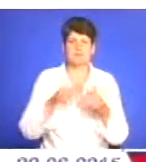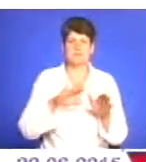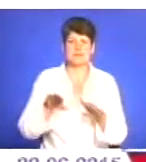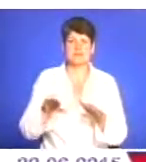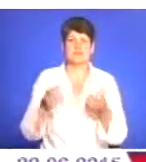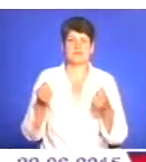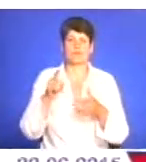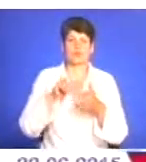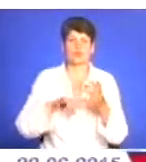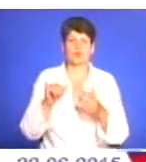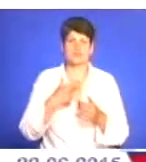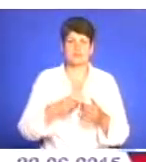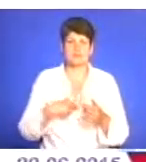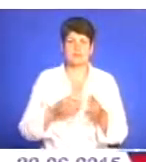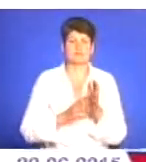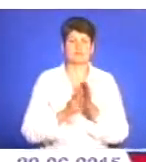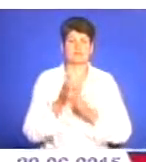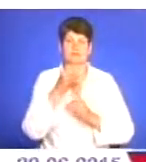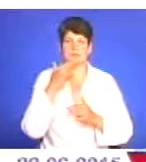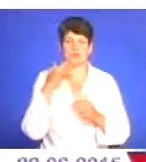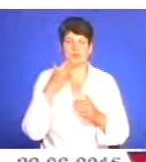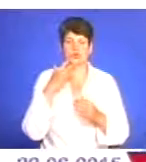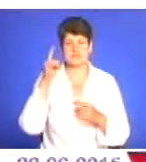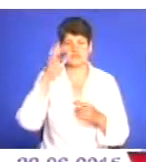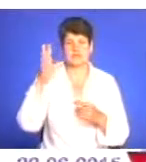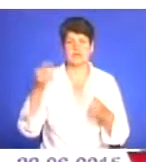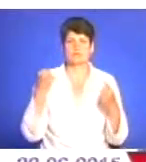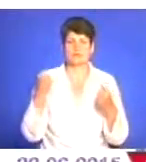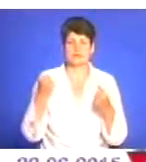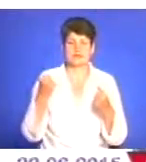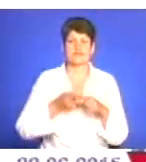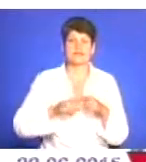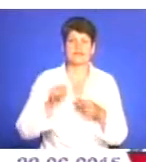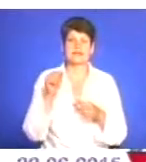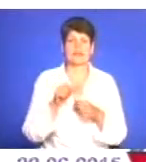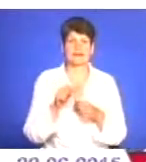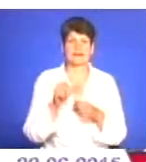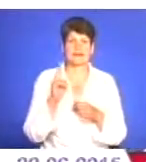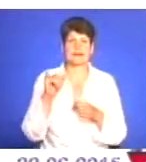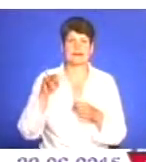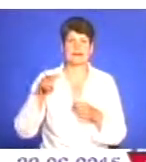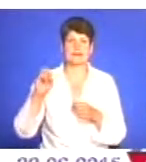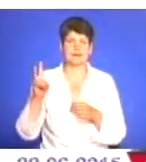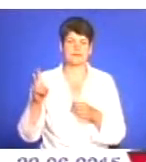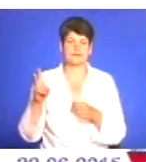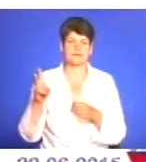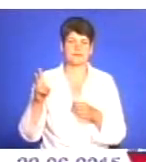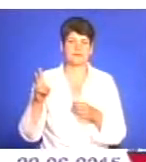спартакіади «Повір у себе» виросло багато знаменитих наших спортсменів. Це такі, як і Кілик,